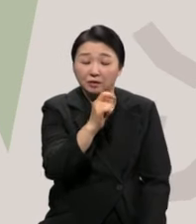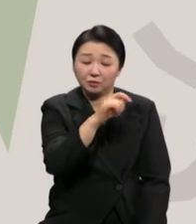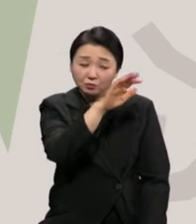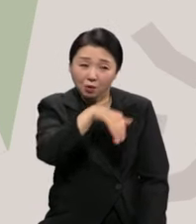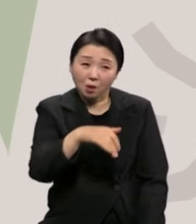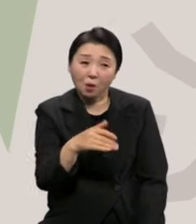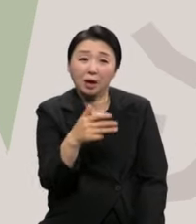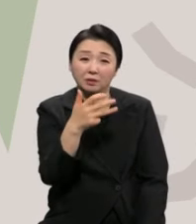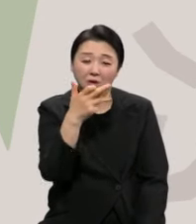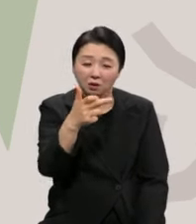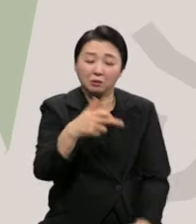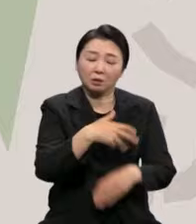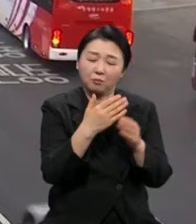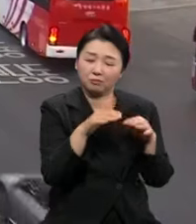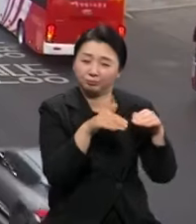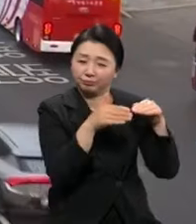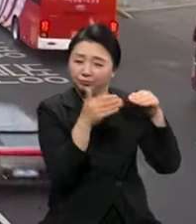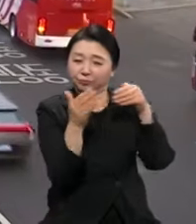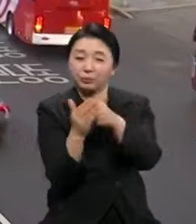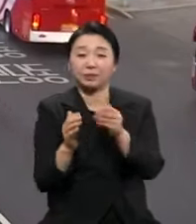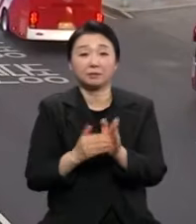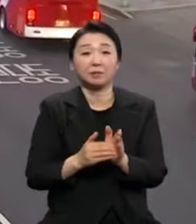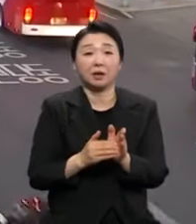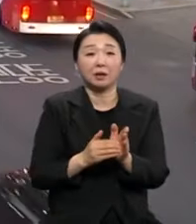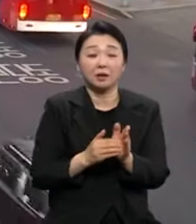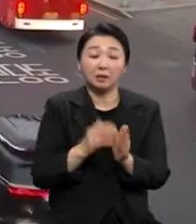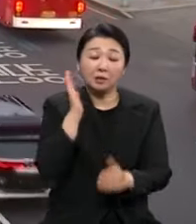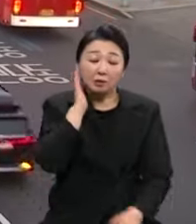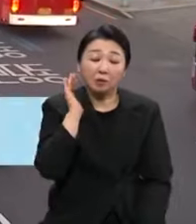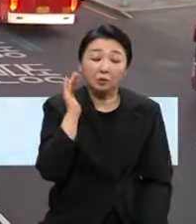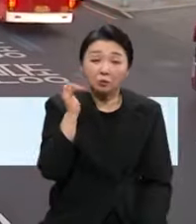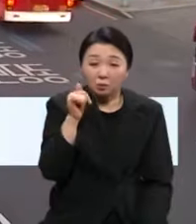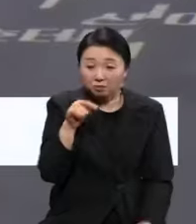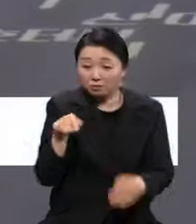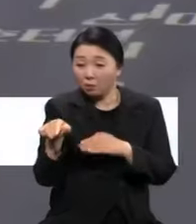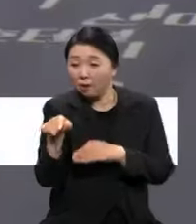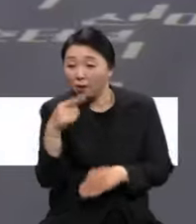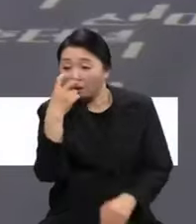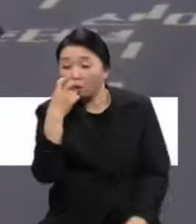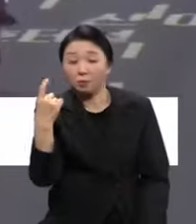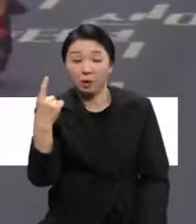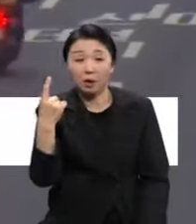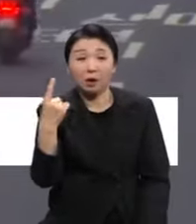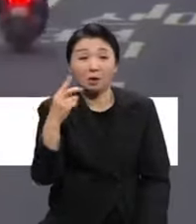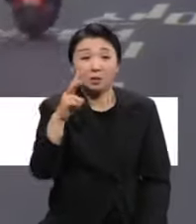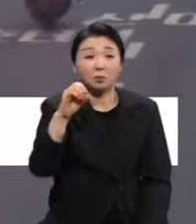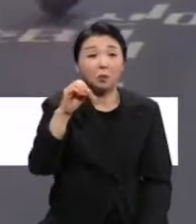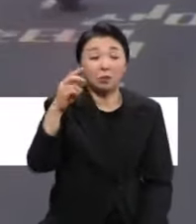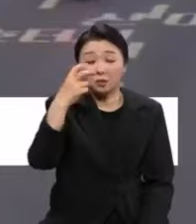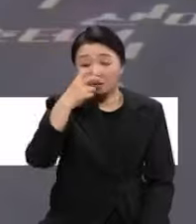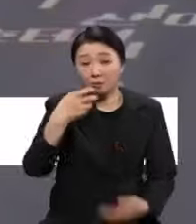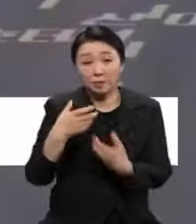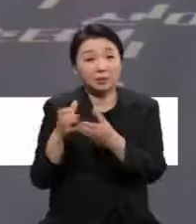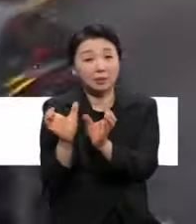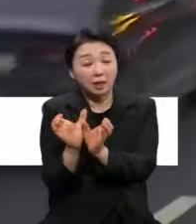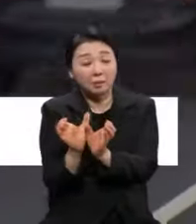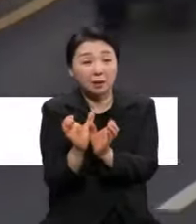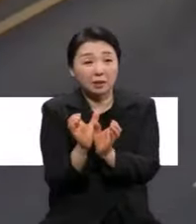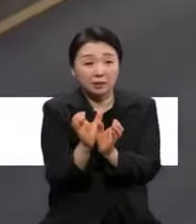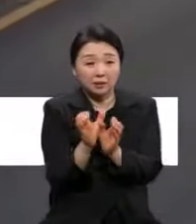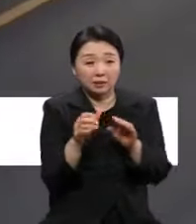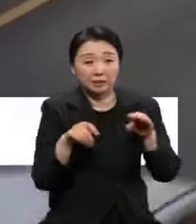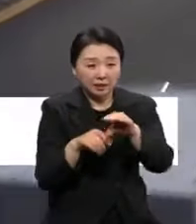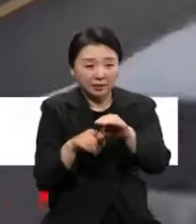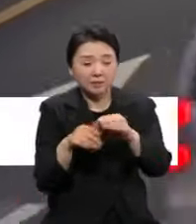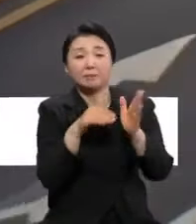17대가이어서 도착했습니다 대통령식 외곽 경호를 담당하는 202 경단은 택시들의 진입을 맞고 만약에 사태에